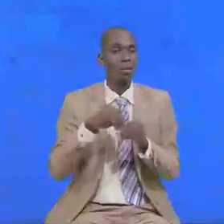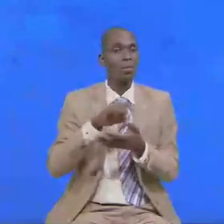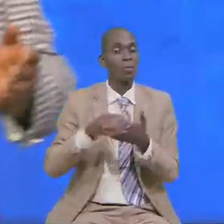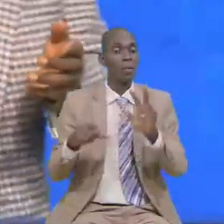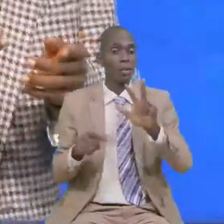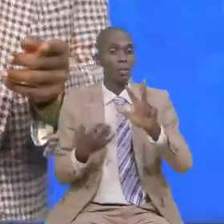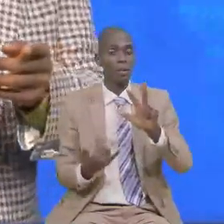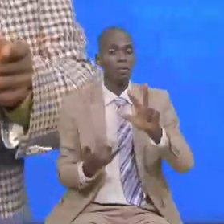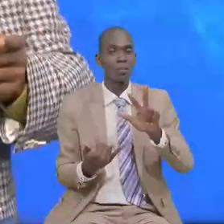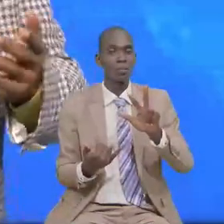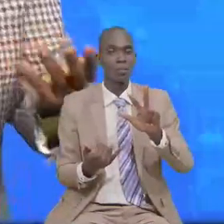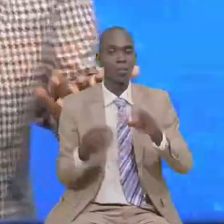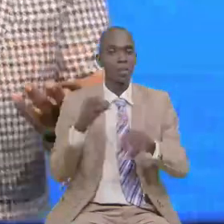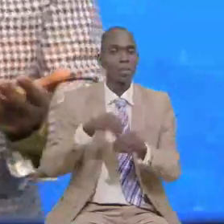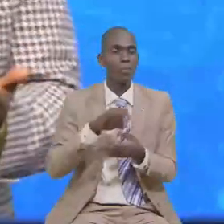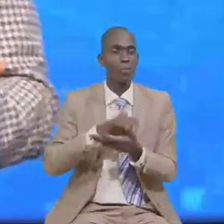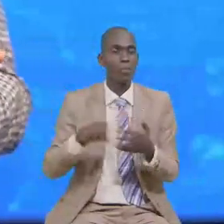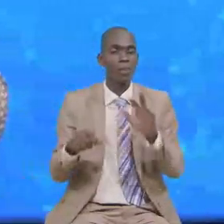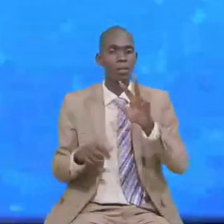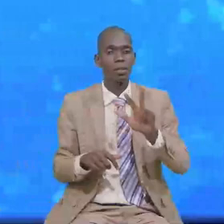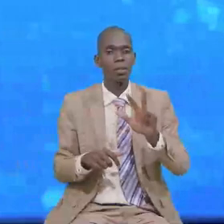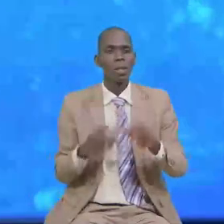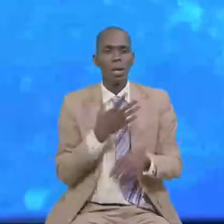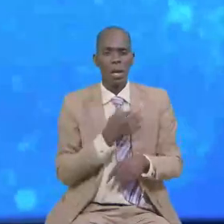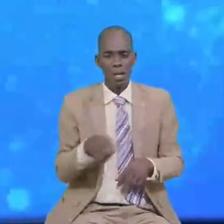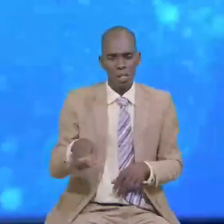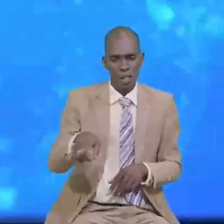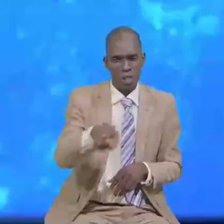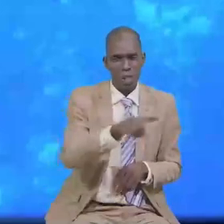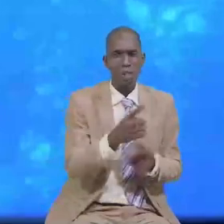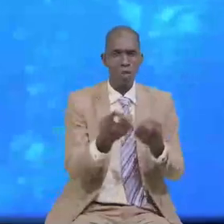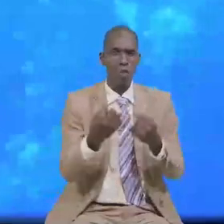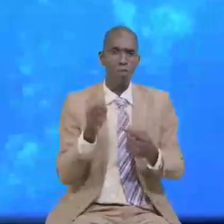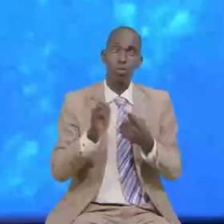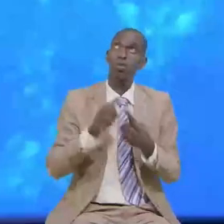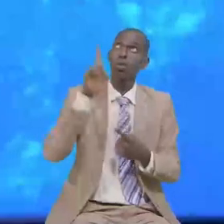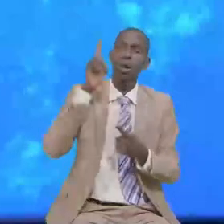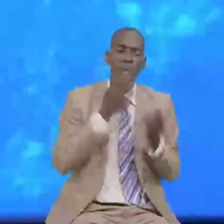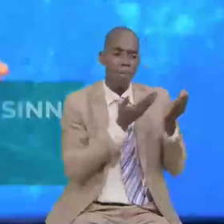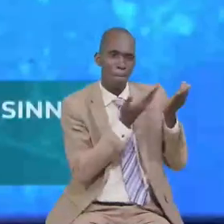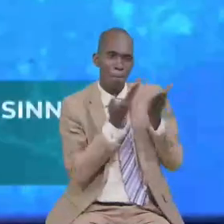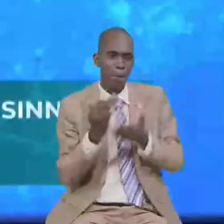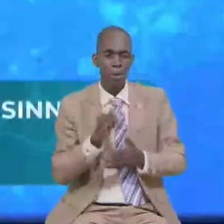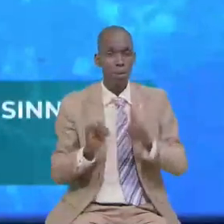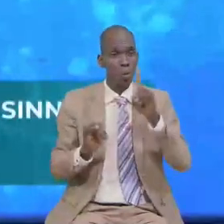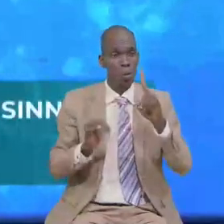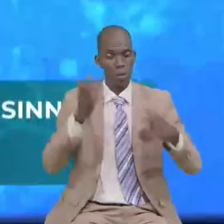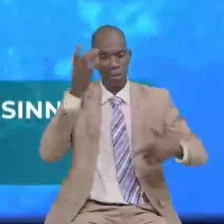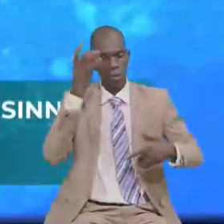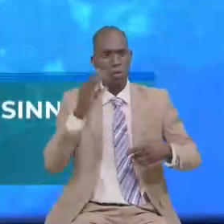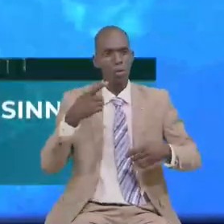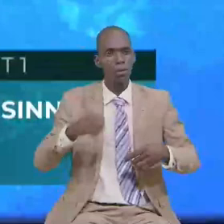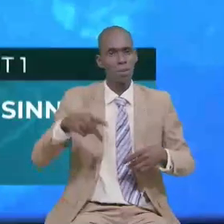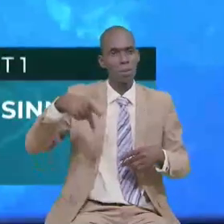3. Verset 3. Des gens vinrent à lui,